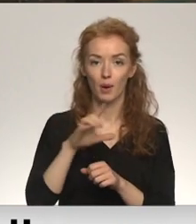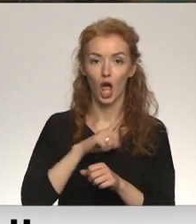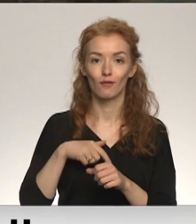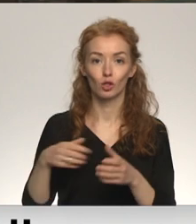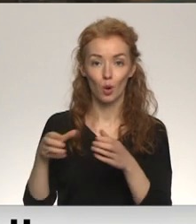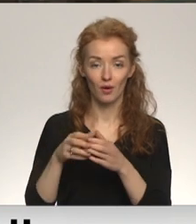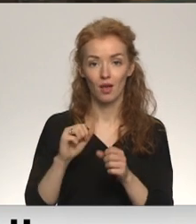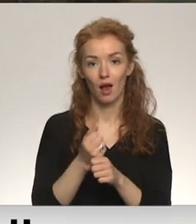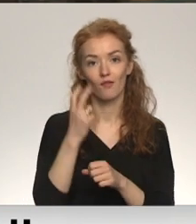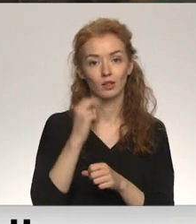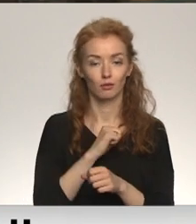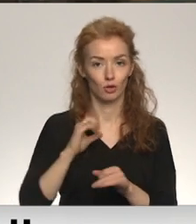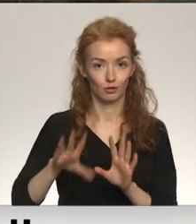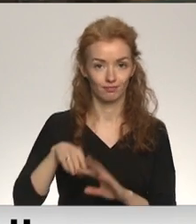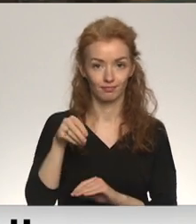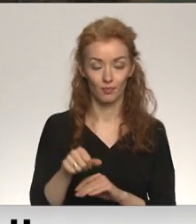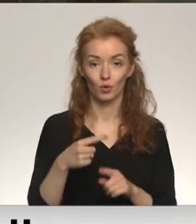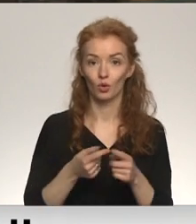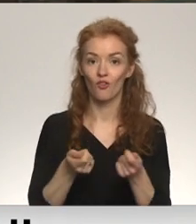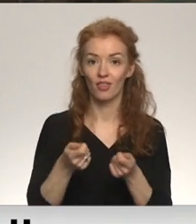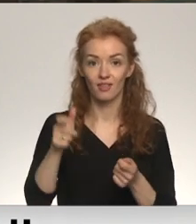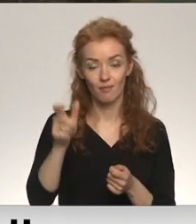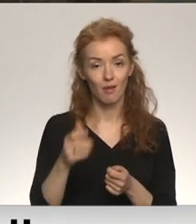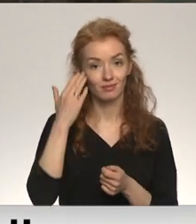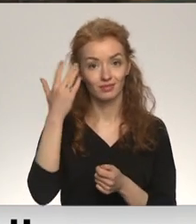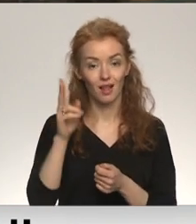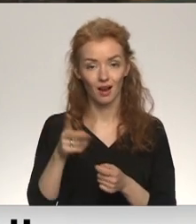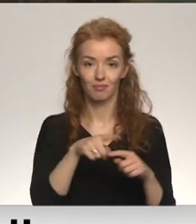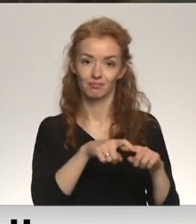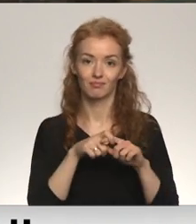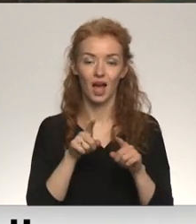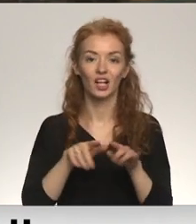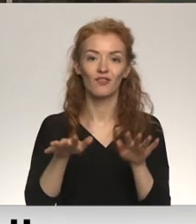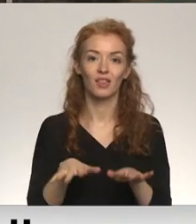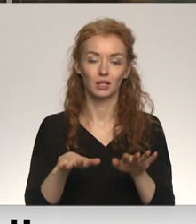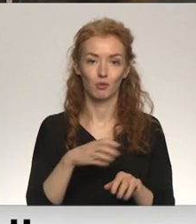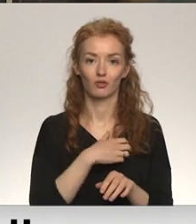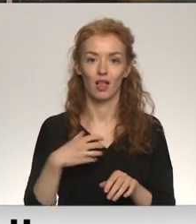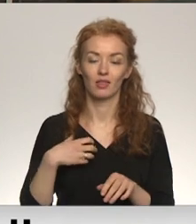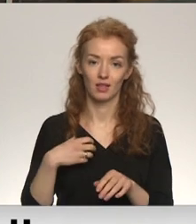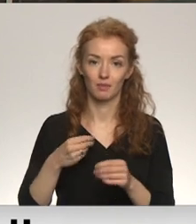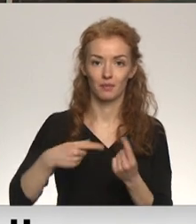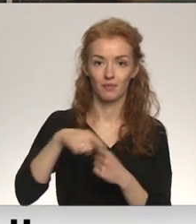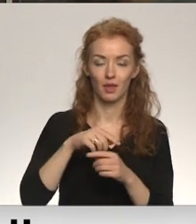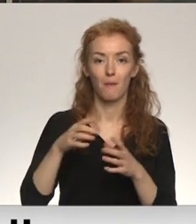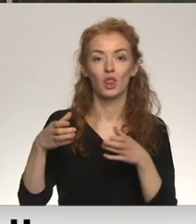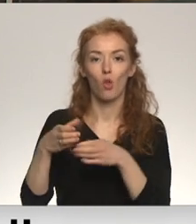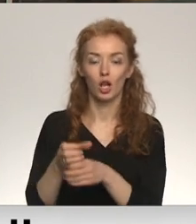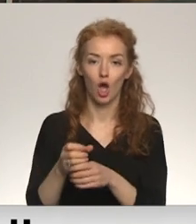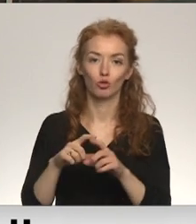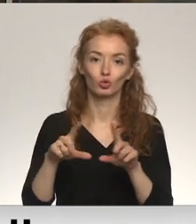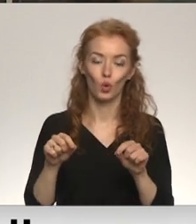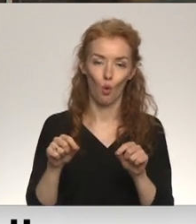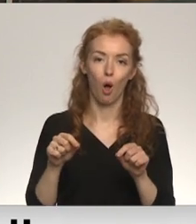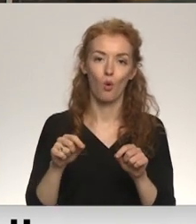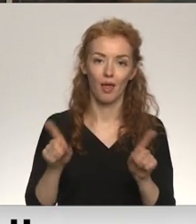gan vecāku līdzdalību. Un vadība cer, ka izdosies piesaistīt arī vietējās pašvaldības līdzekļus minoritāšu skolu attīstībai.